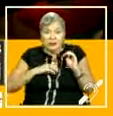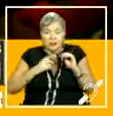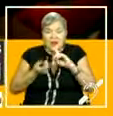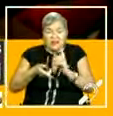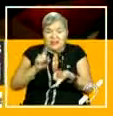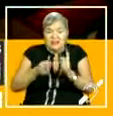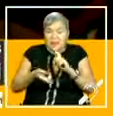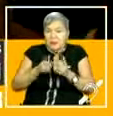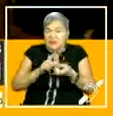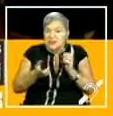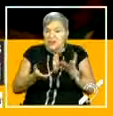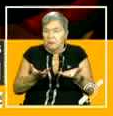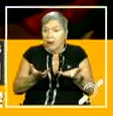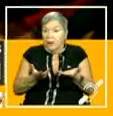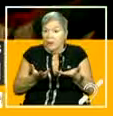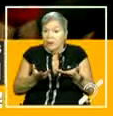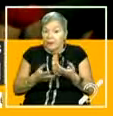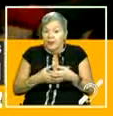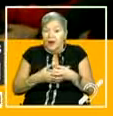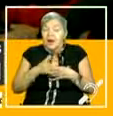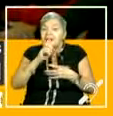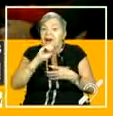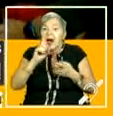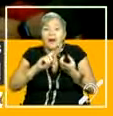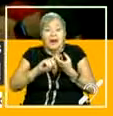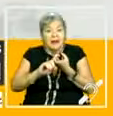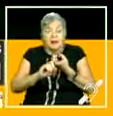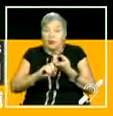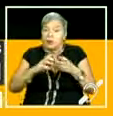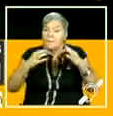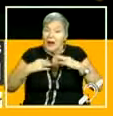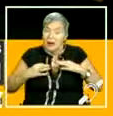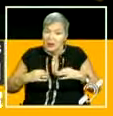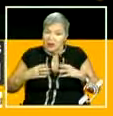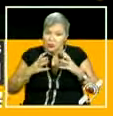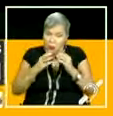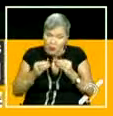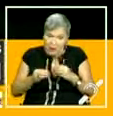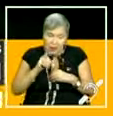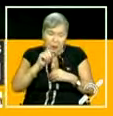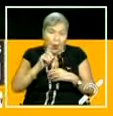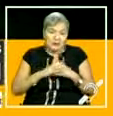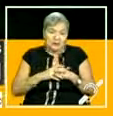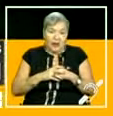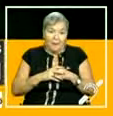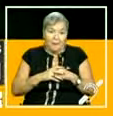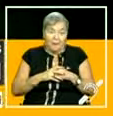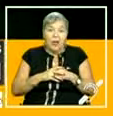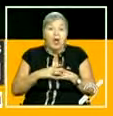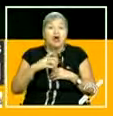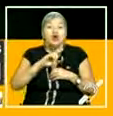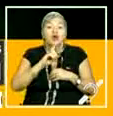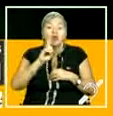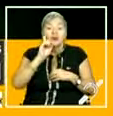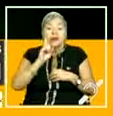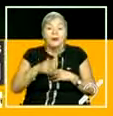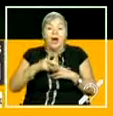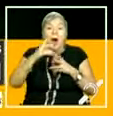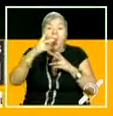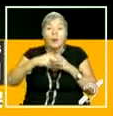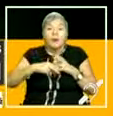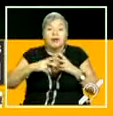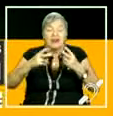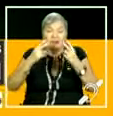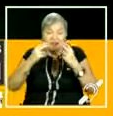de la clipă la clipă. N-are nicio legătură Parlamentul, din punctul meu de vedere, nu ar fi trebuit oprit o astfel de vizită din